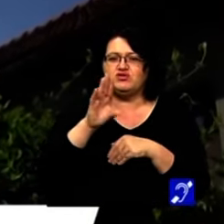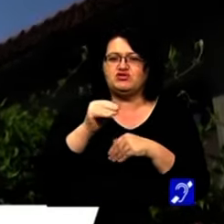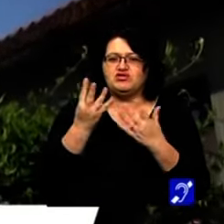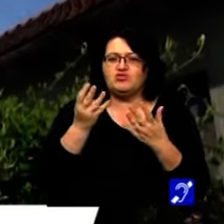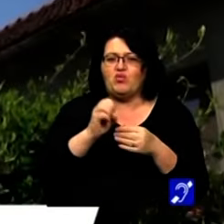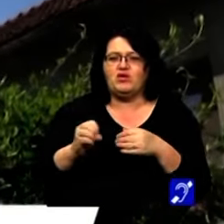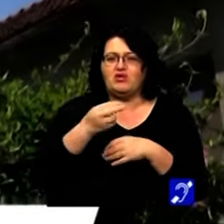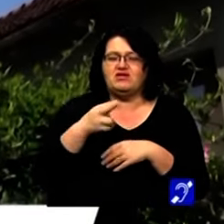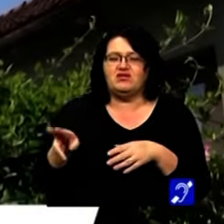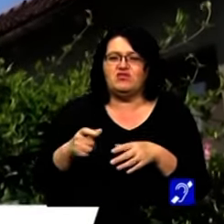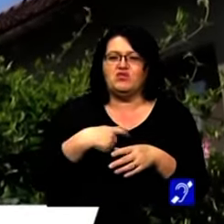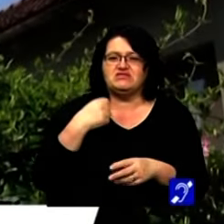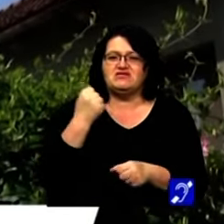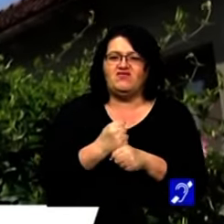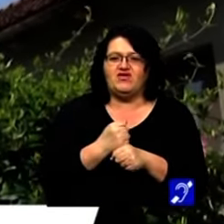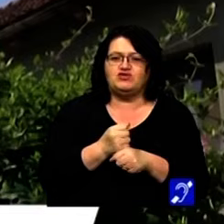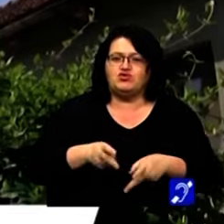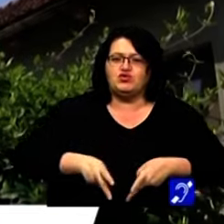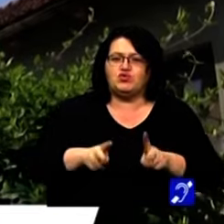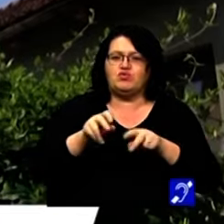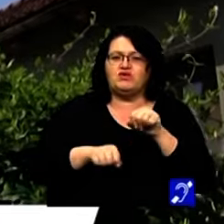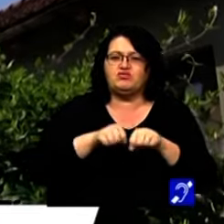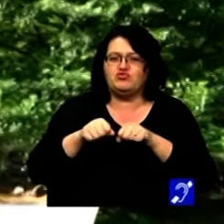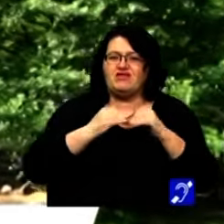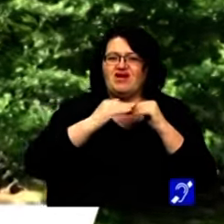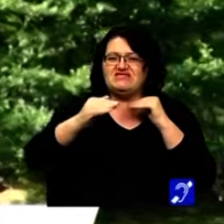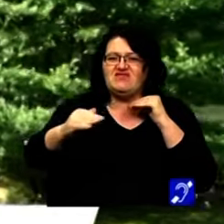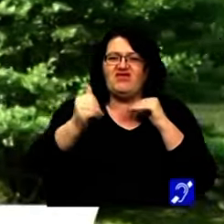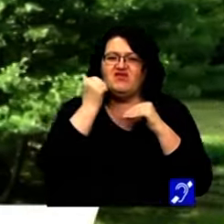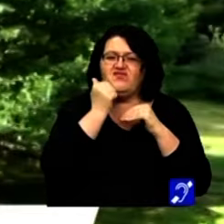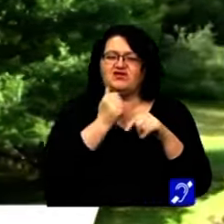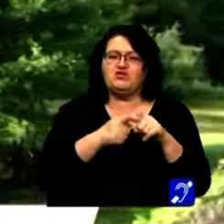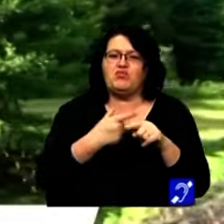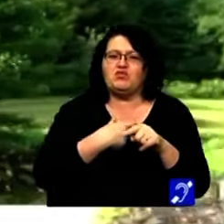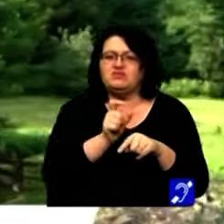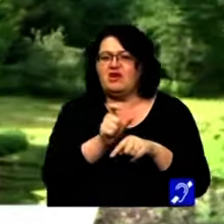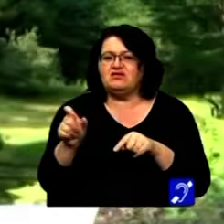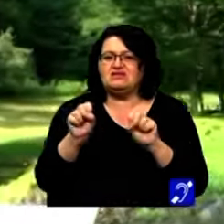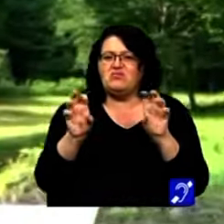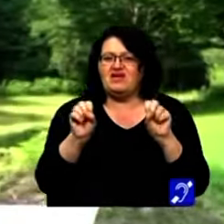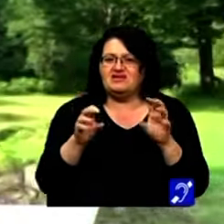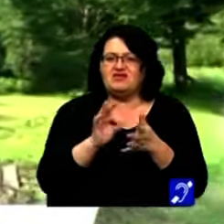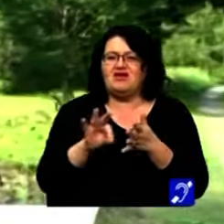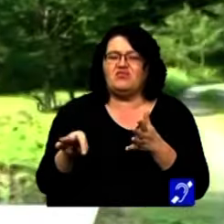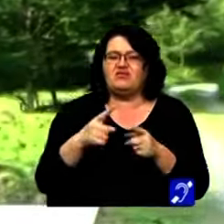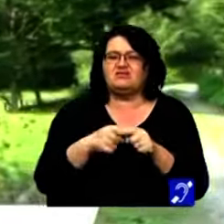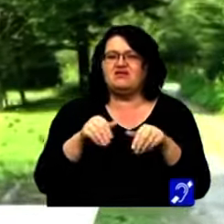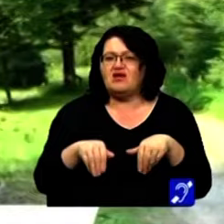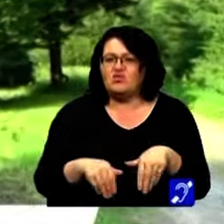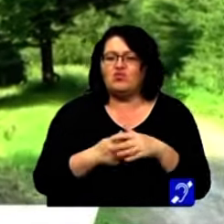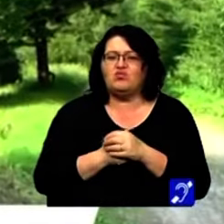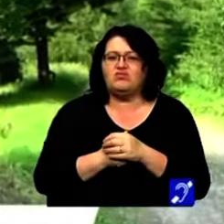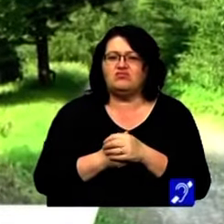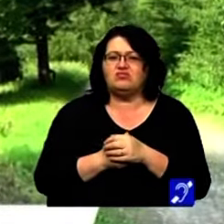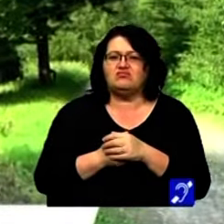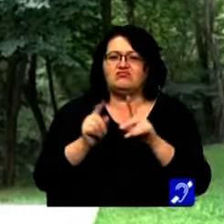de milioane de euro. Poți să faci atât piste asfaltate, poți să faci parte de semnalizare. Acum,